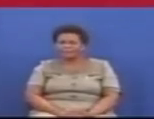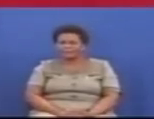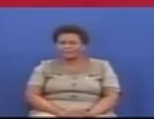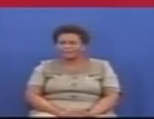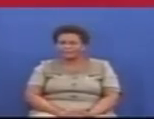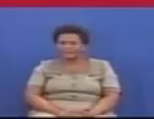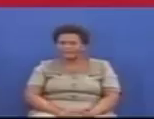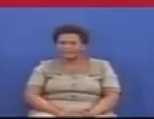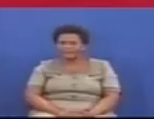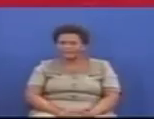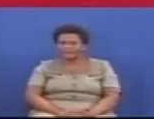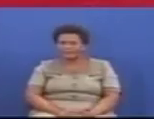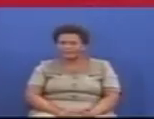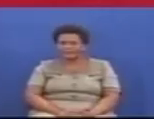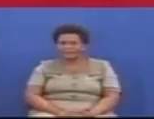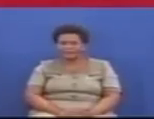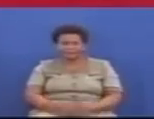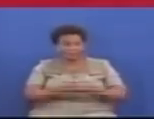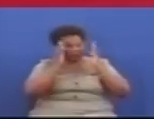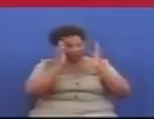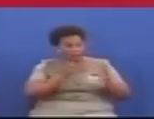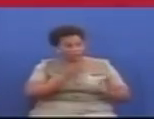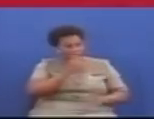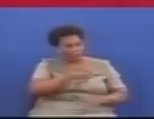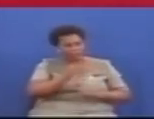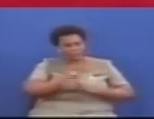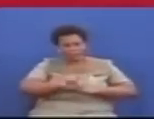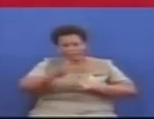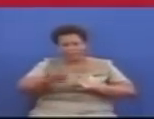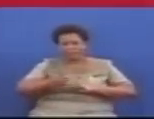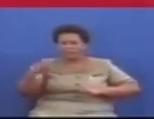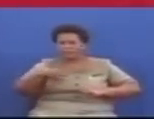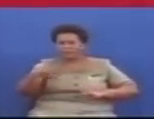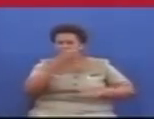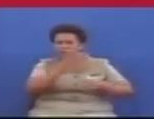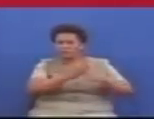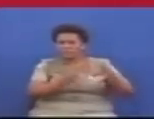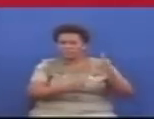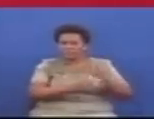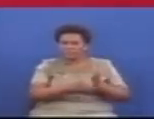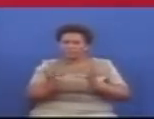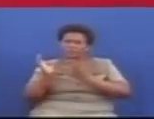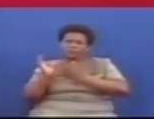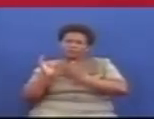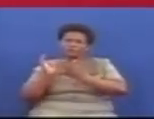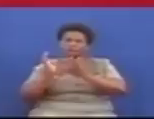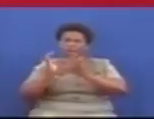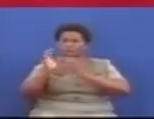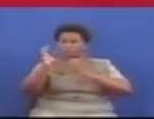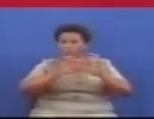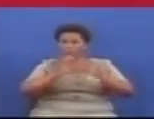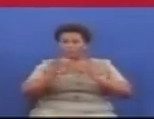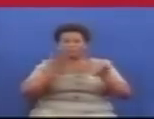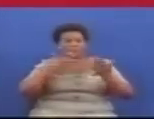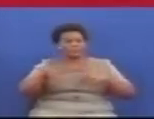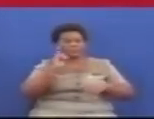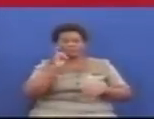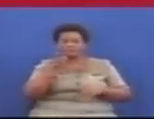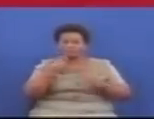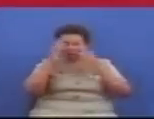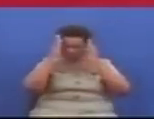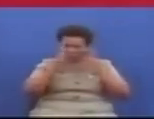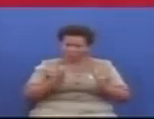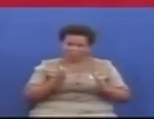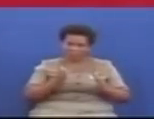Mheshimiwa Spika, kwa niaba ya Waziri wa Ujenzi, Uchukuzi na Mawasiliano, napenda kujibu swali la Mheshimiwa Agnes